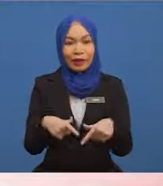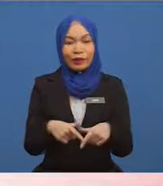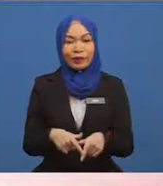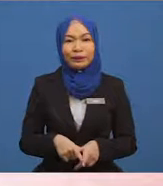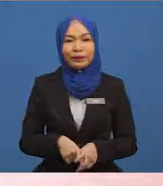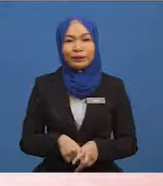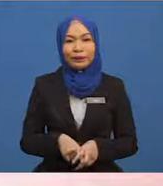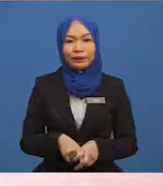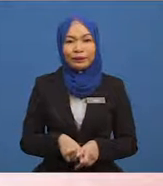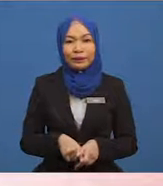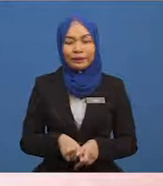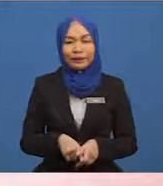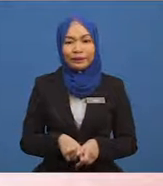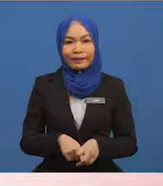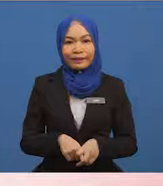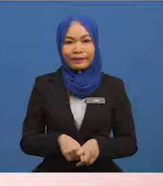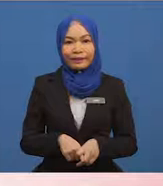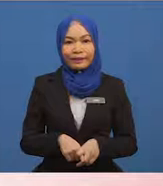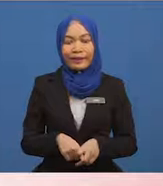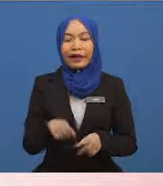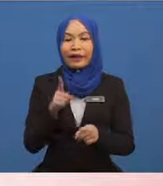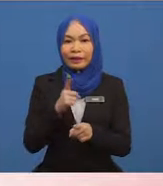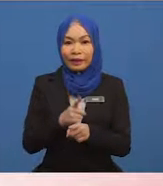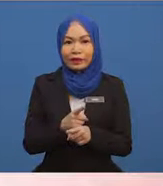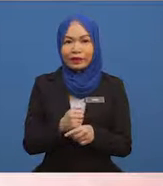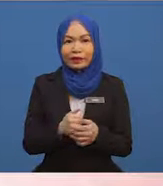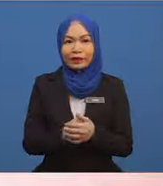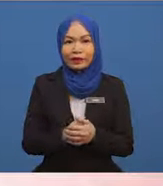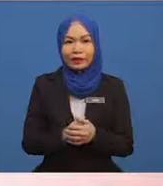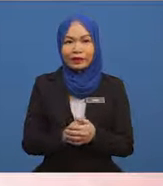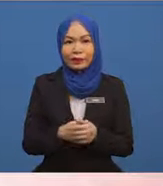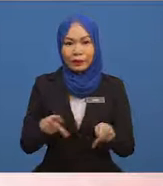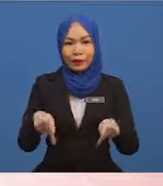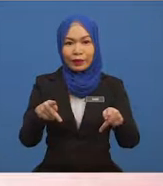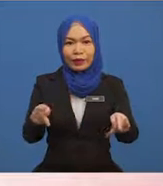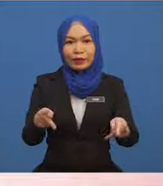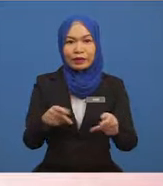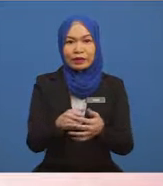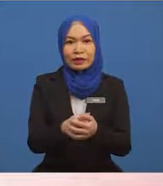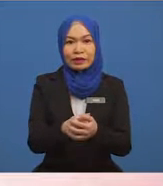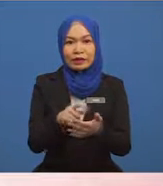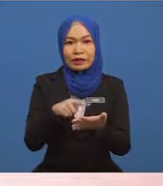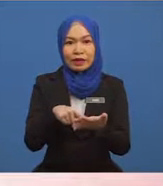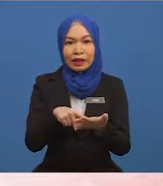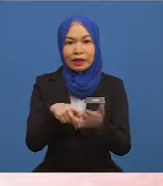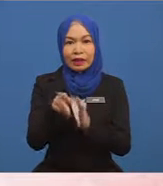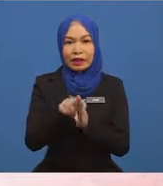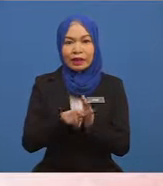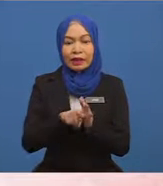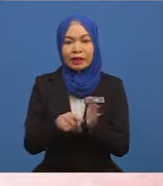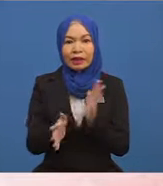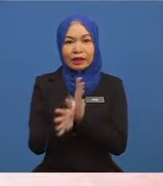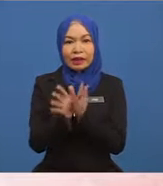Betul, Haziq. Proses Fermentasi alkohol